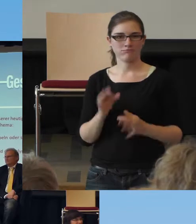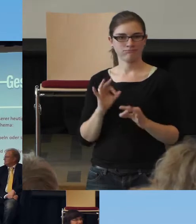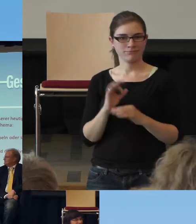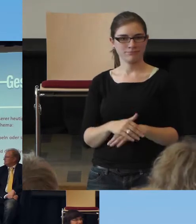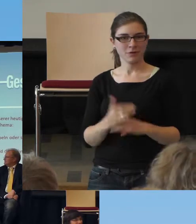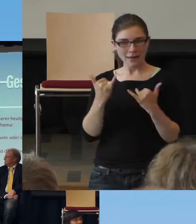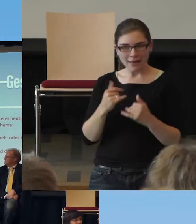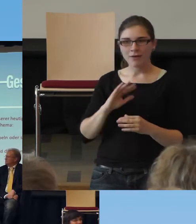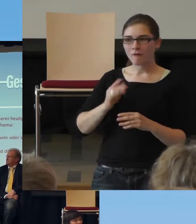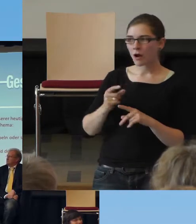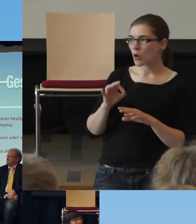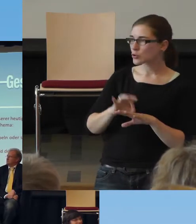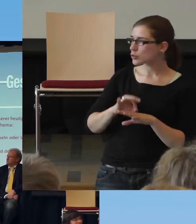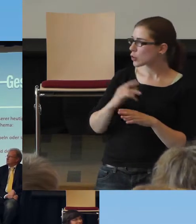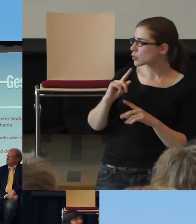die Frau Dr. Müller